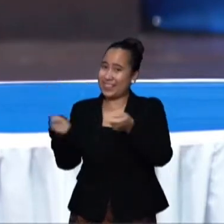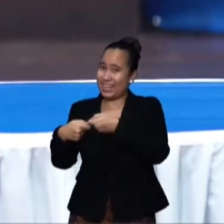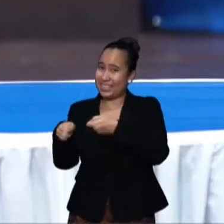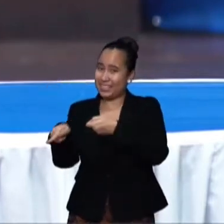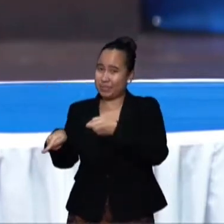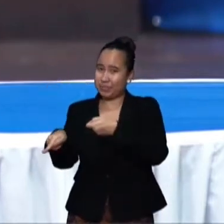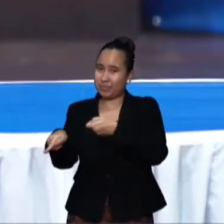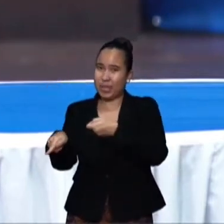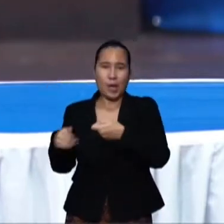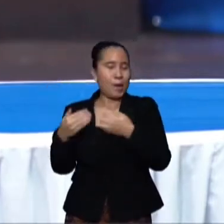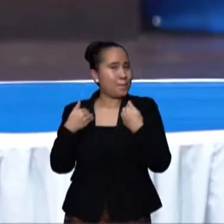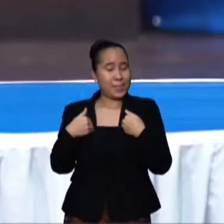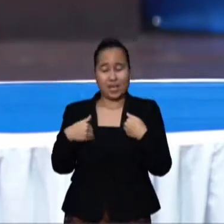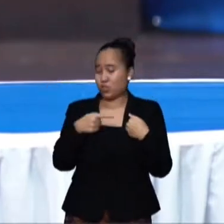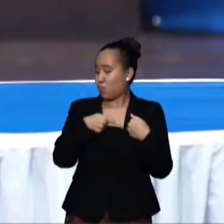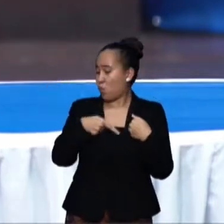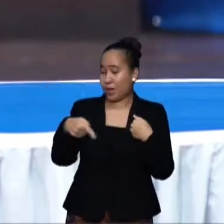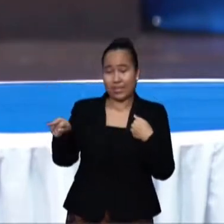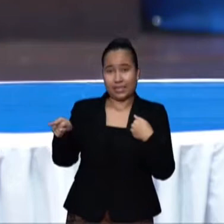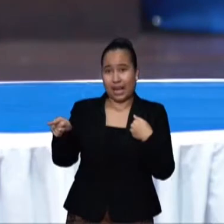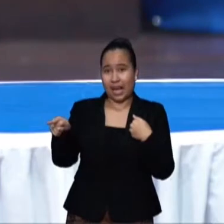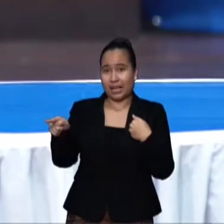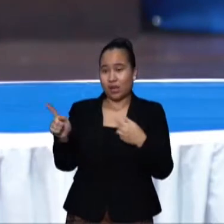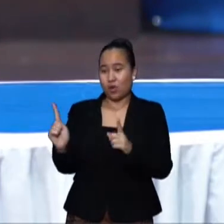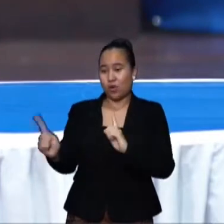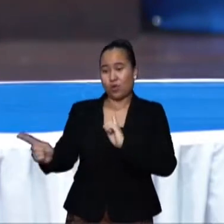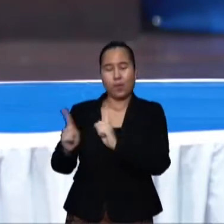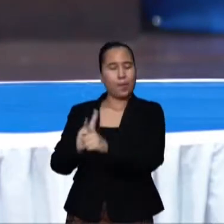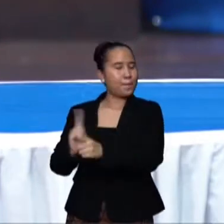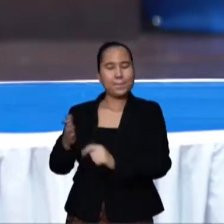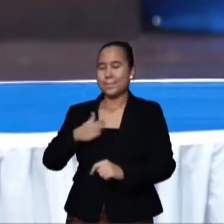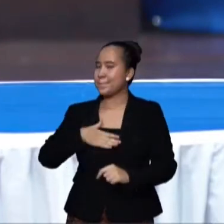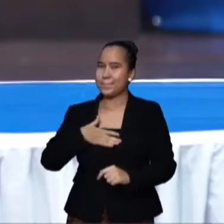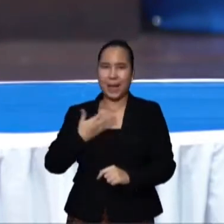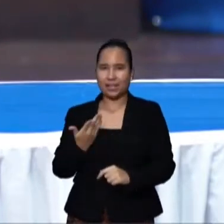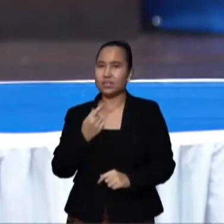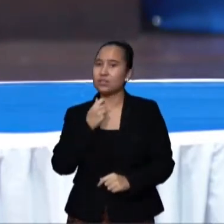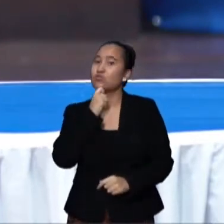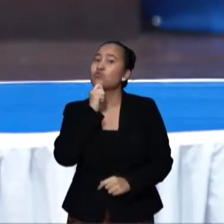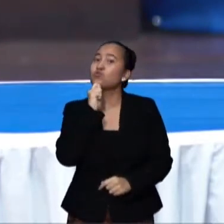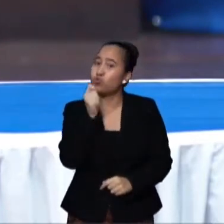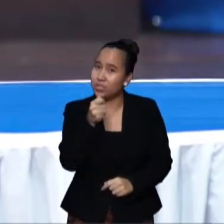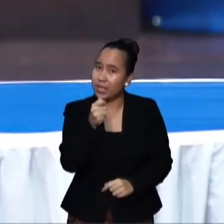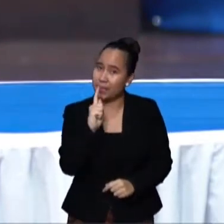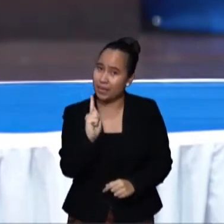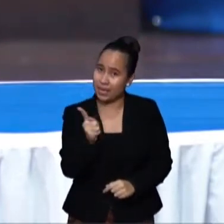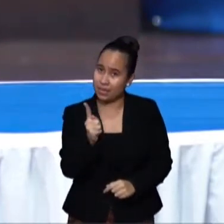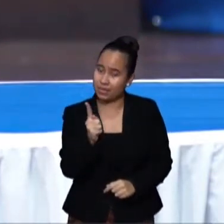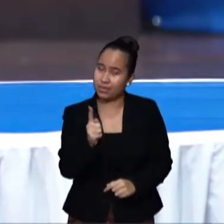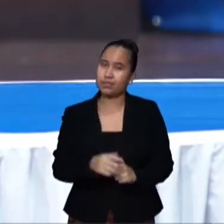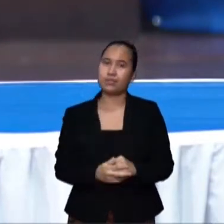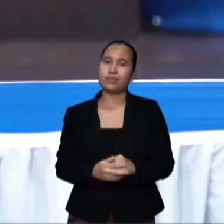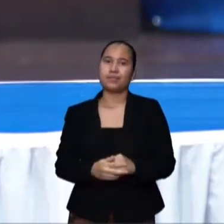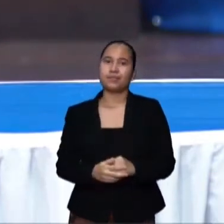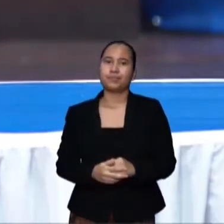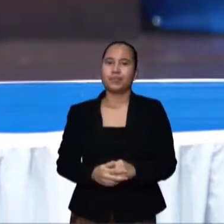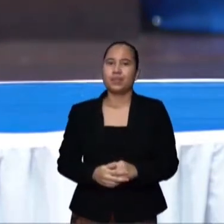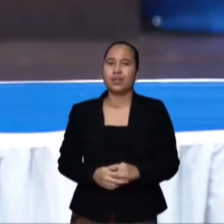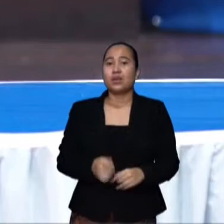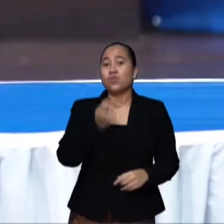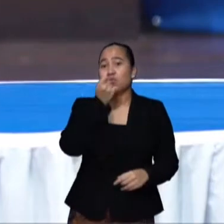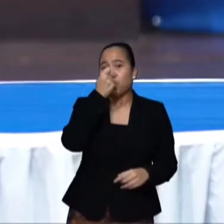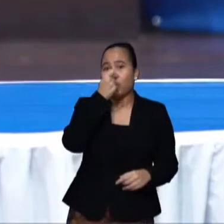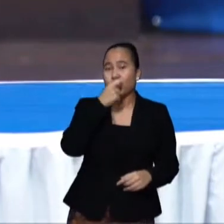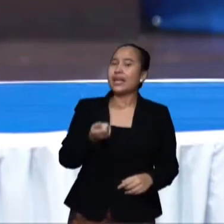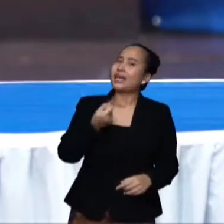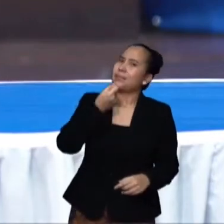gebied niet binnen mogen en uit mogen zonder toestemming. En het gebied natuurlijk voorzien zal worden van voeding,